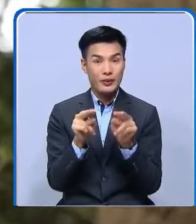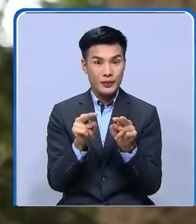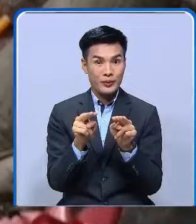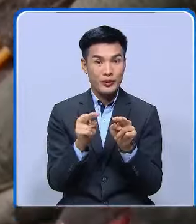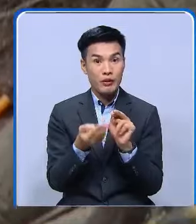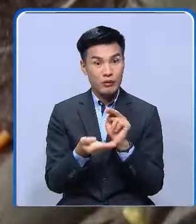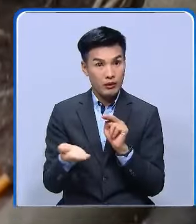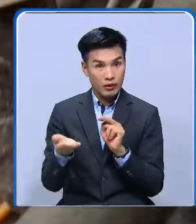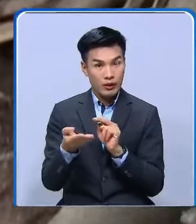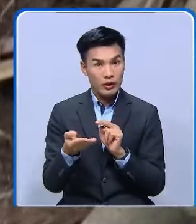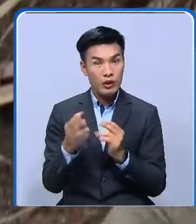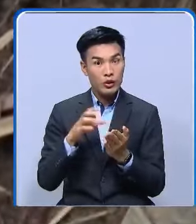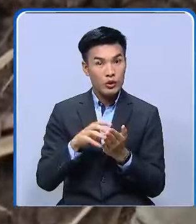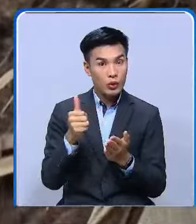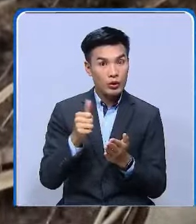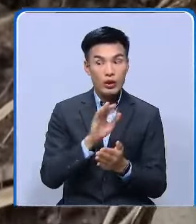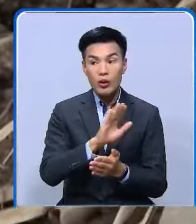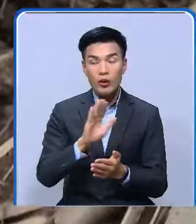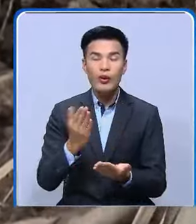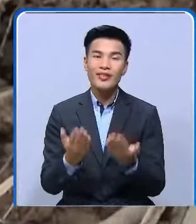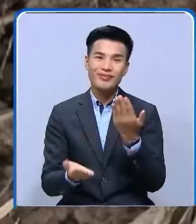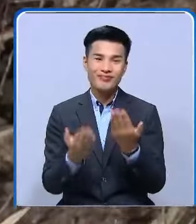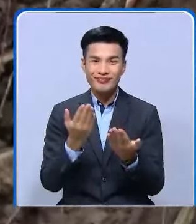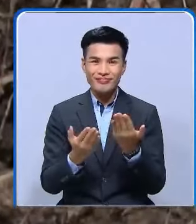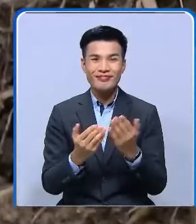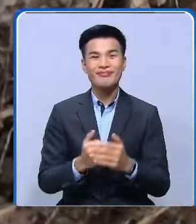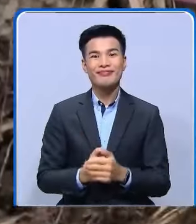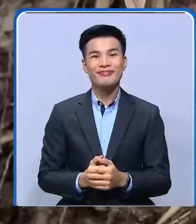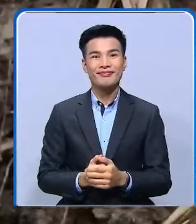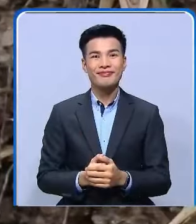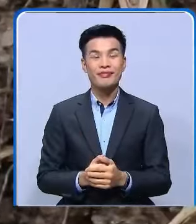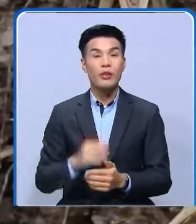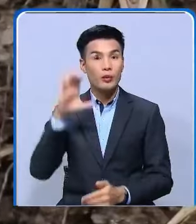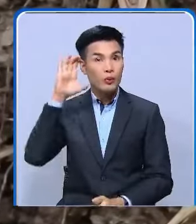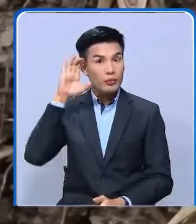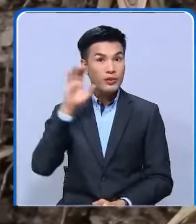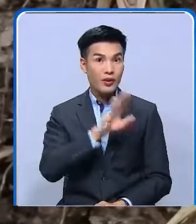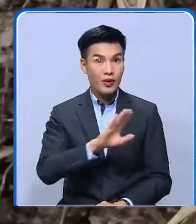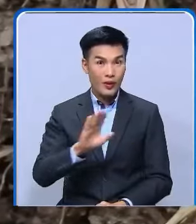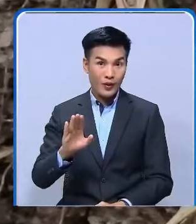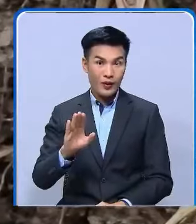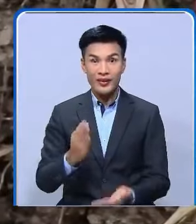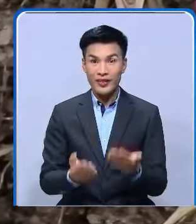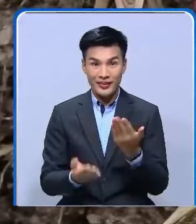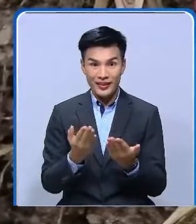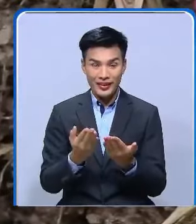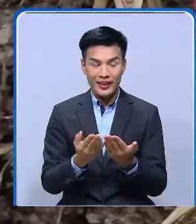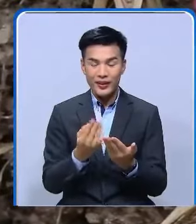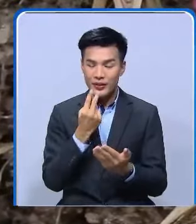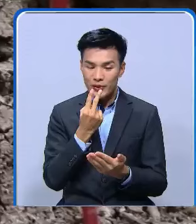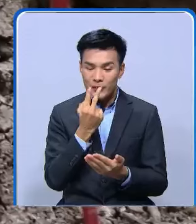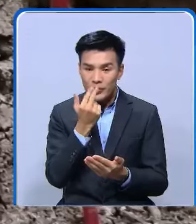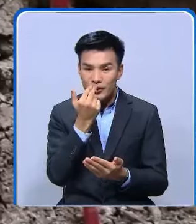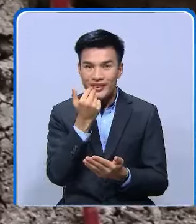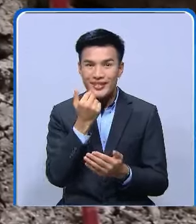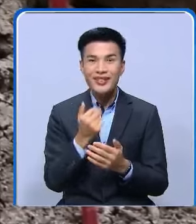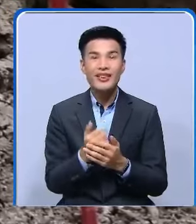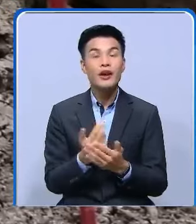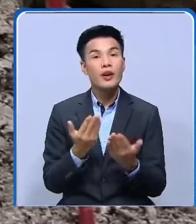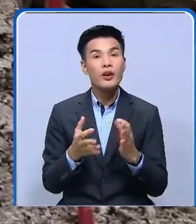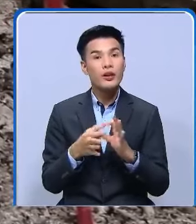าโชคใครโชคมันก็แล้วกันนะ เป็นความเชื่อส่วนบุคคล ความเชื่อส่วนบุคคล ก็ใช้วิจารณญาณในการรับชมนะครับแล้วก็เรื่องของ